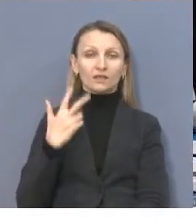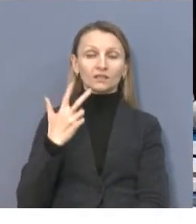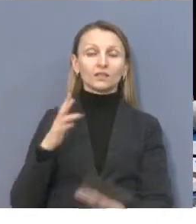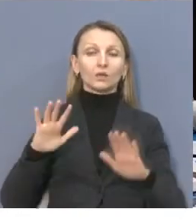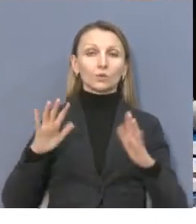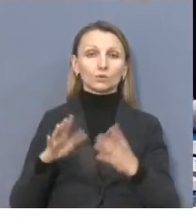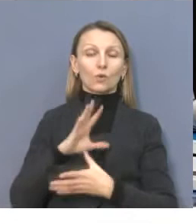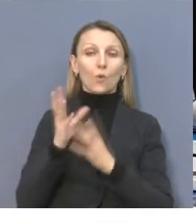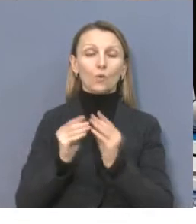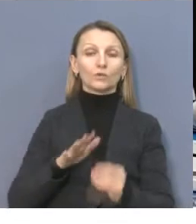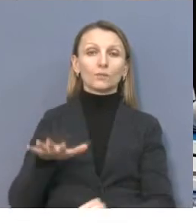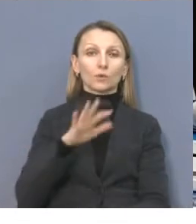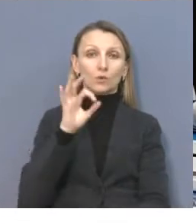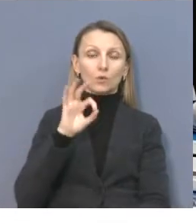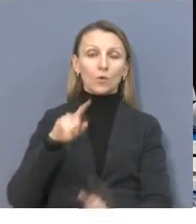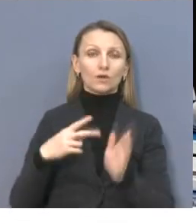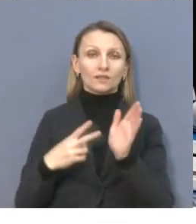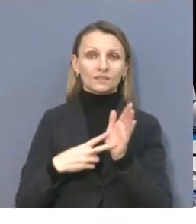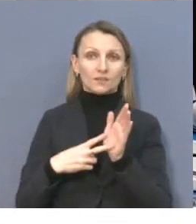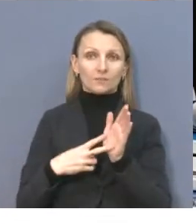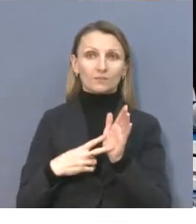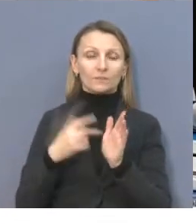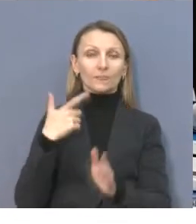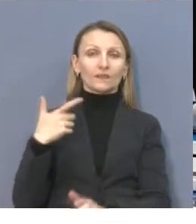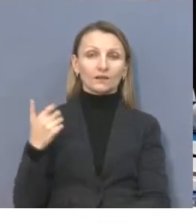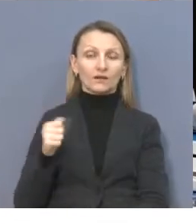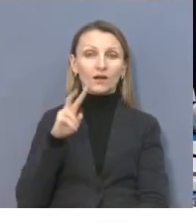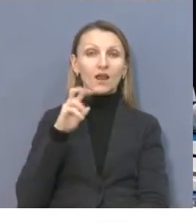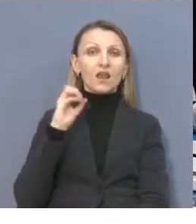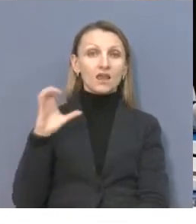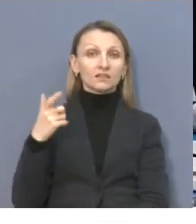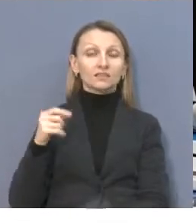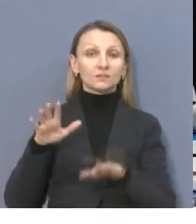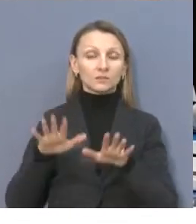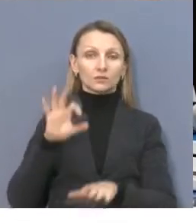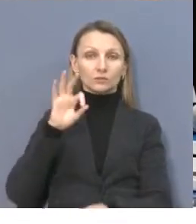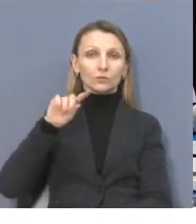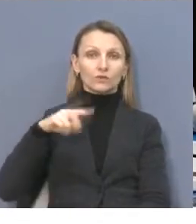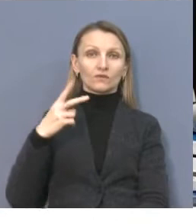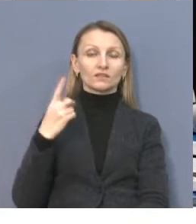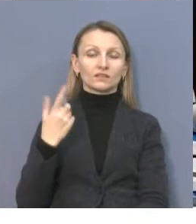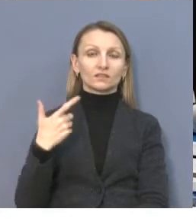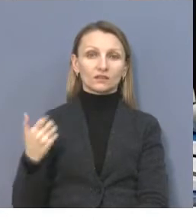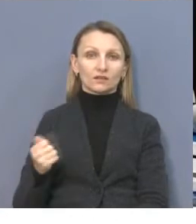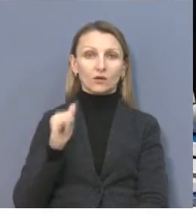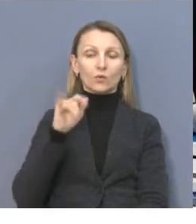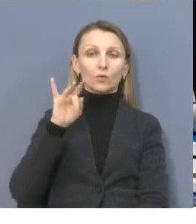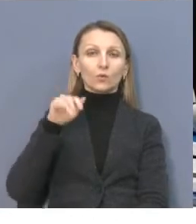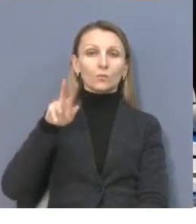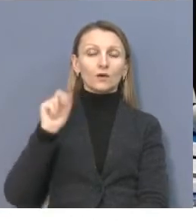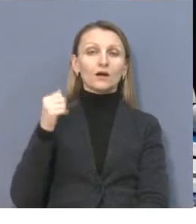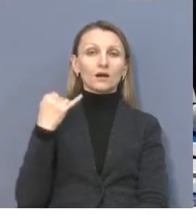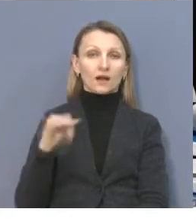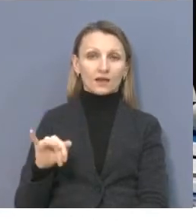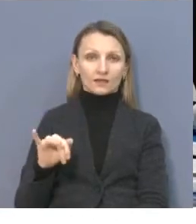общем больше 0,7 гектара леса пока ну и 20 китайское учреждении лесного